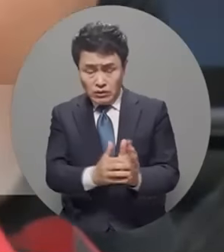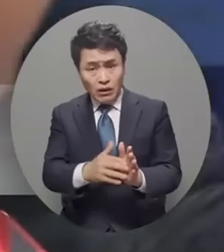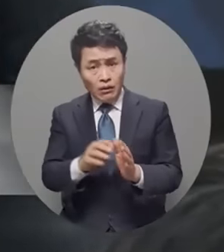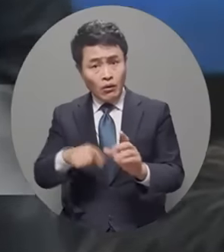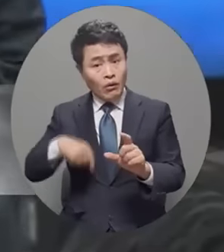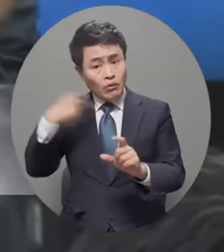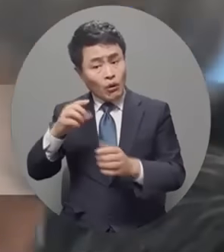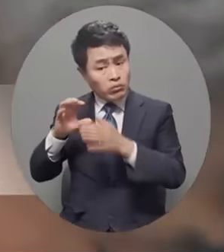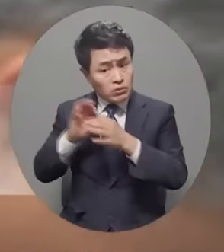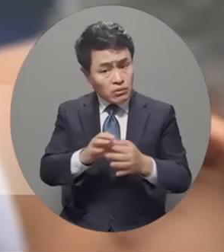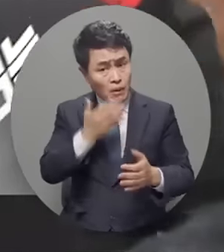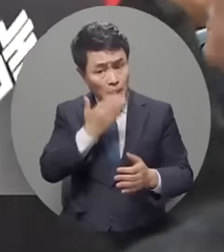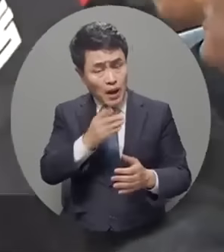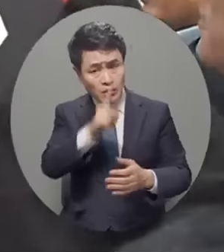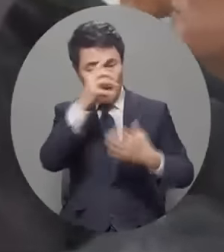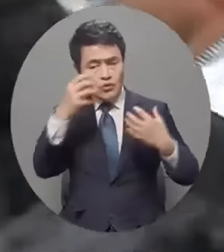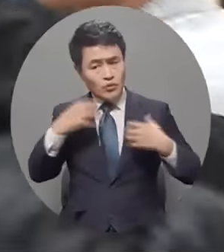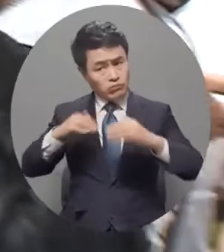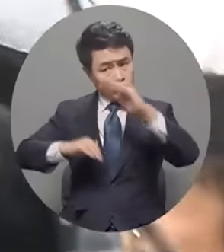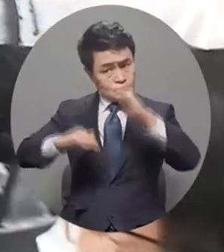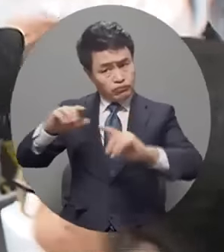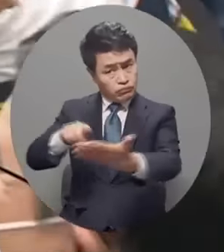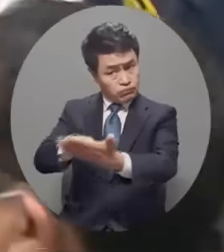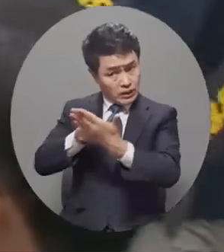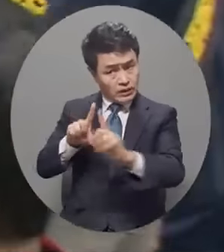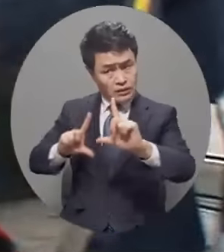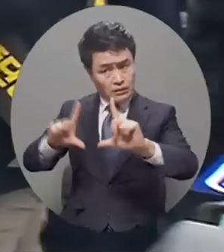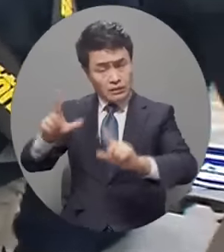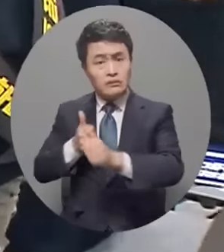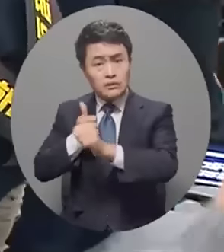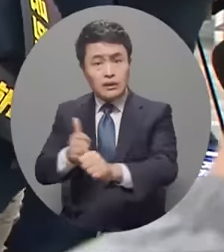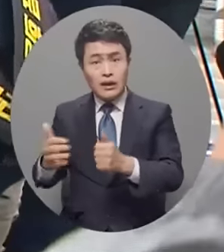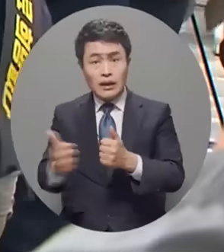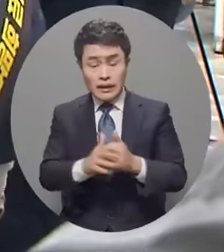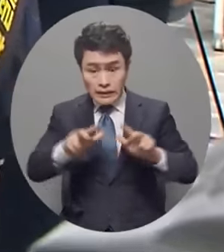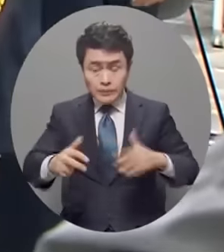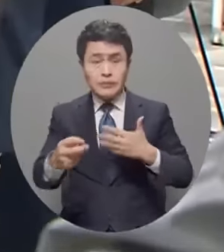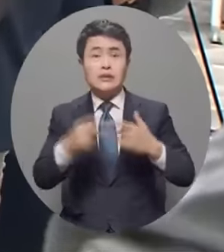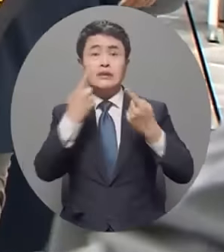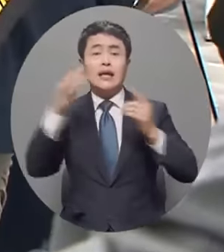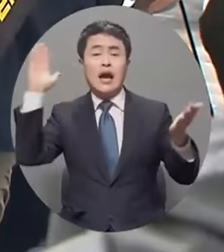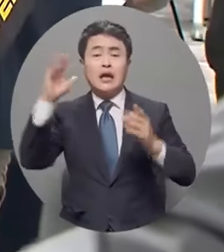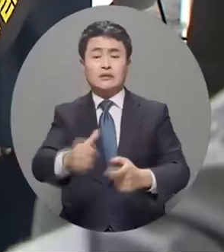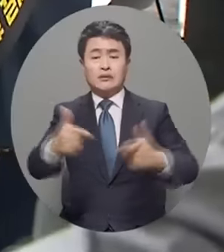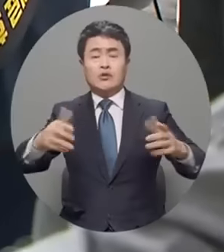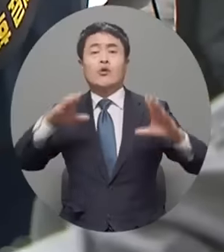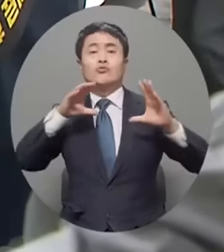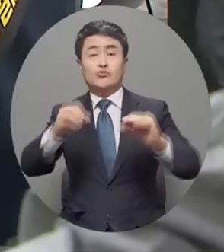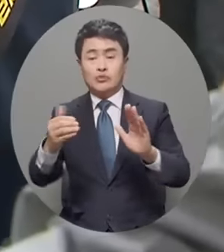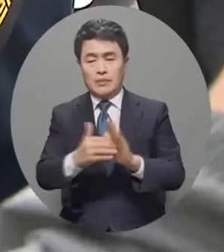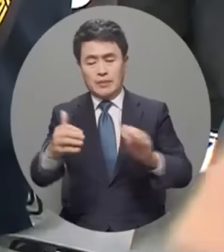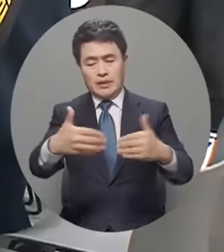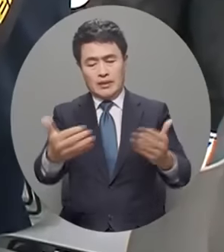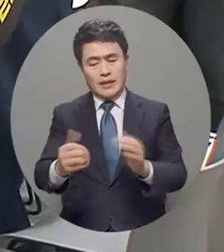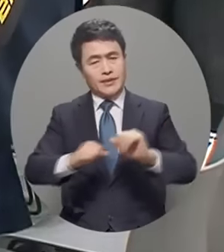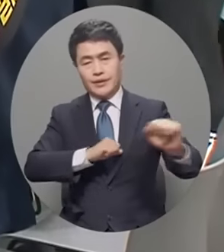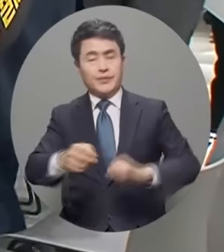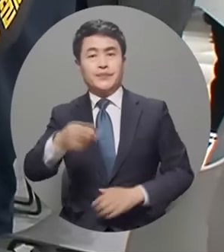정부 대응에 달렸다고 밝혔습니다. 지금이라도 의대 증원을 중단한다면 단체 행동은 없을 거라고